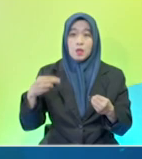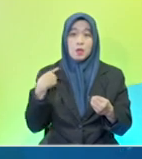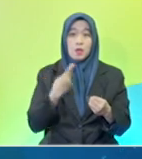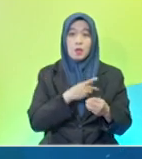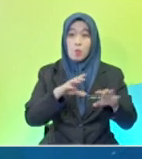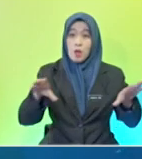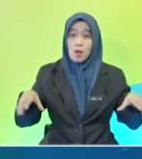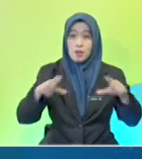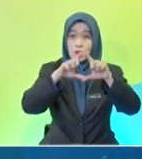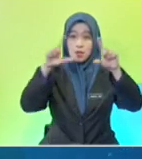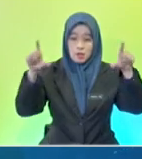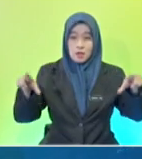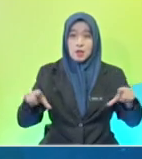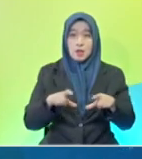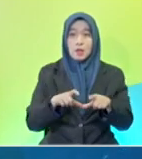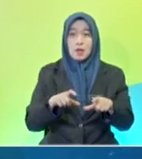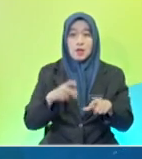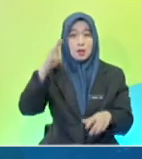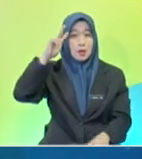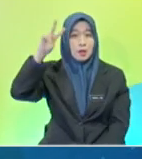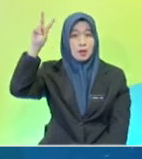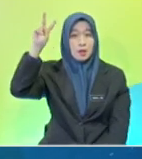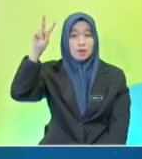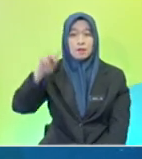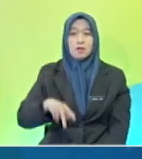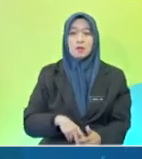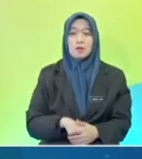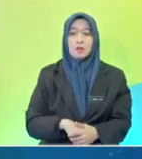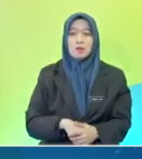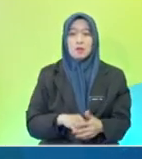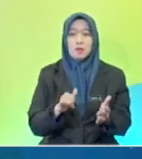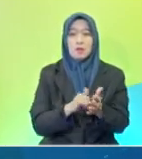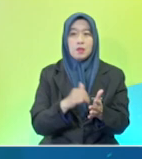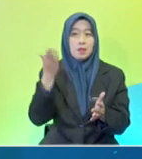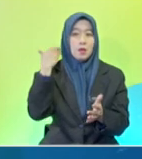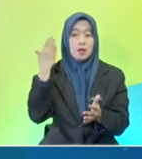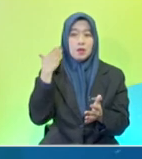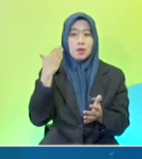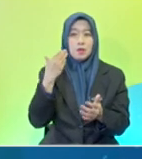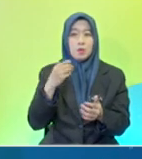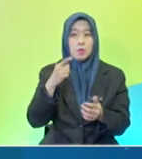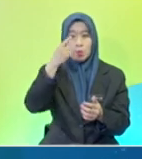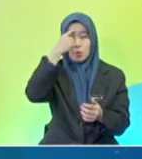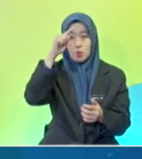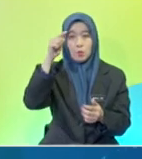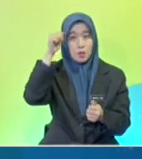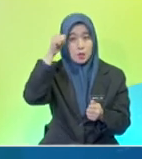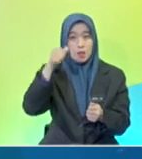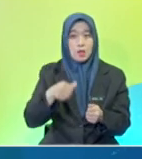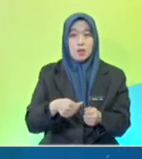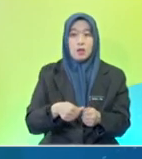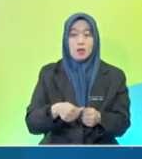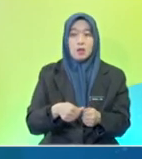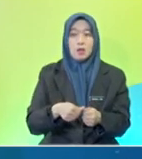yang tanda wakaf dalam saya? Ya, macam ibarat nota kan? Ya. Itu dia cara-cara antara untuk mengingatilah Ustazah. Mudah memahami dan